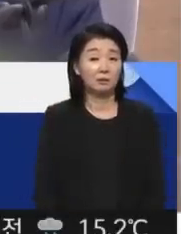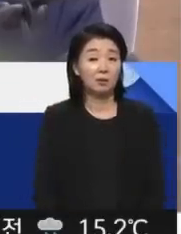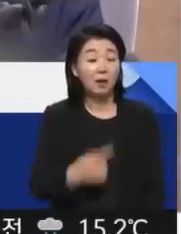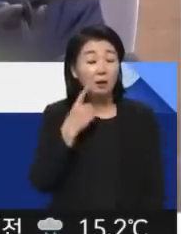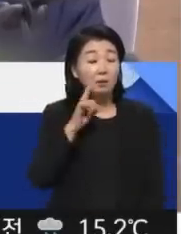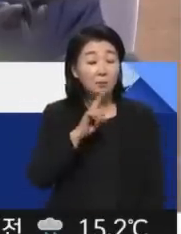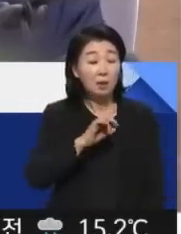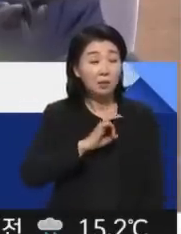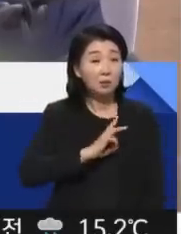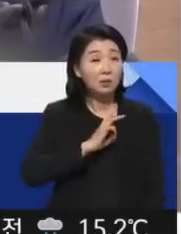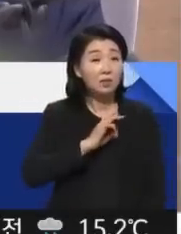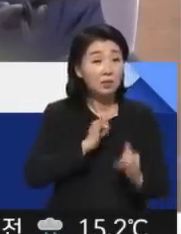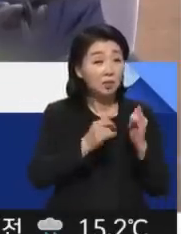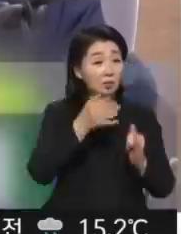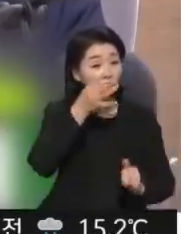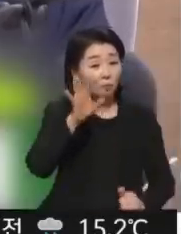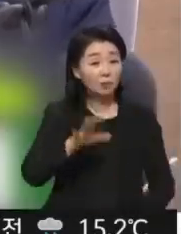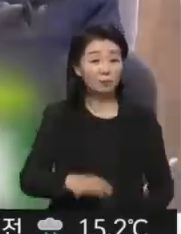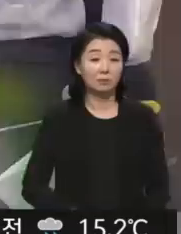거짓말하는 선지자는 못 봤어요.